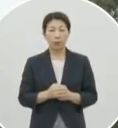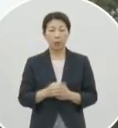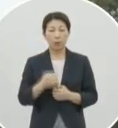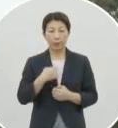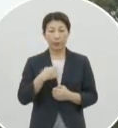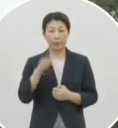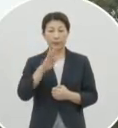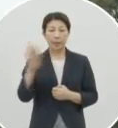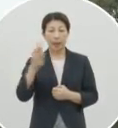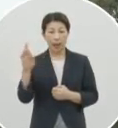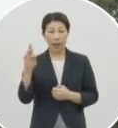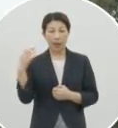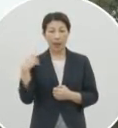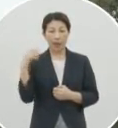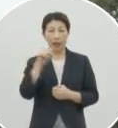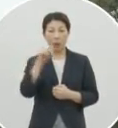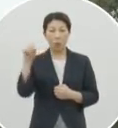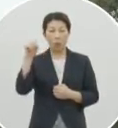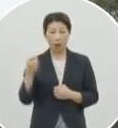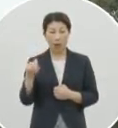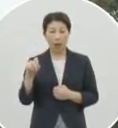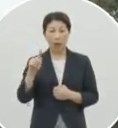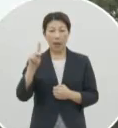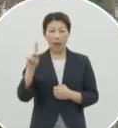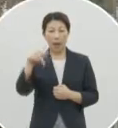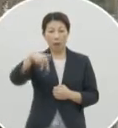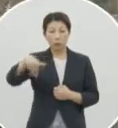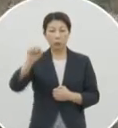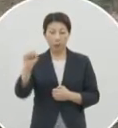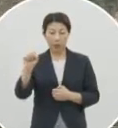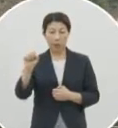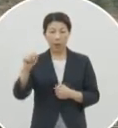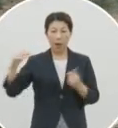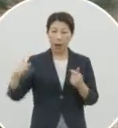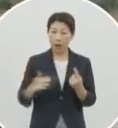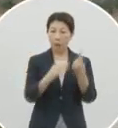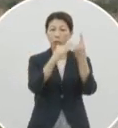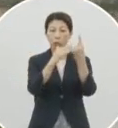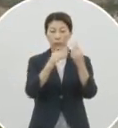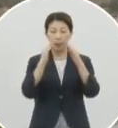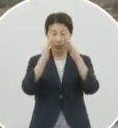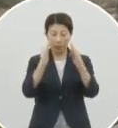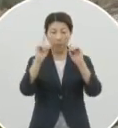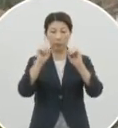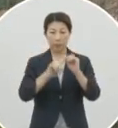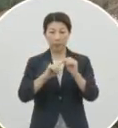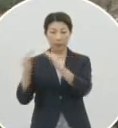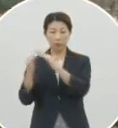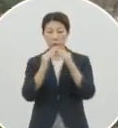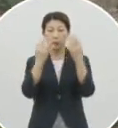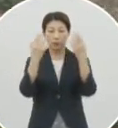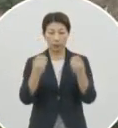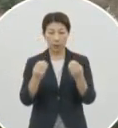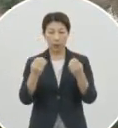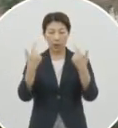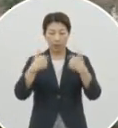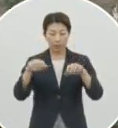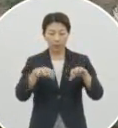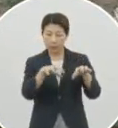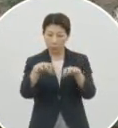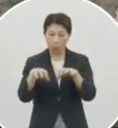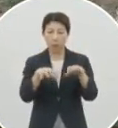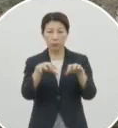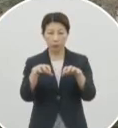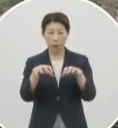私デラの片岡和沙、アイドルとして頑張るために実家から愛知に出てきたんだけど、毎日忙しく